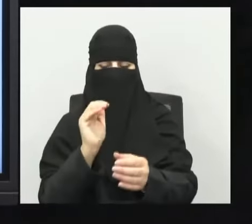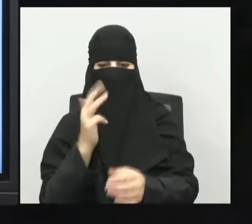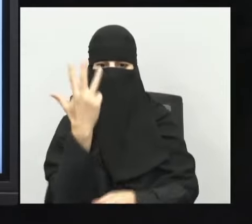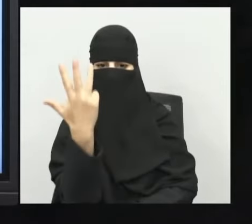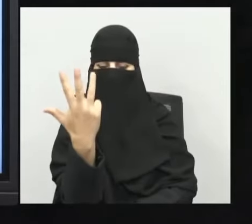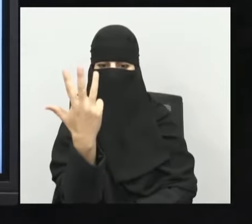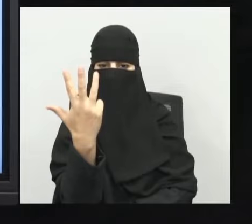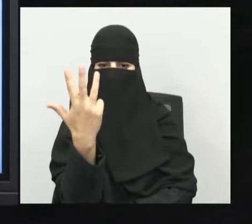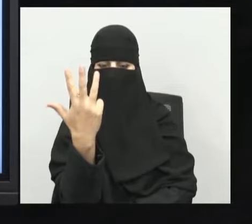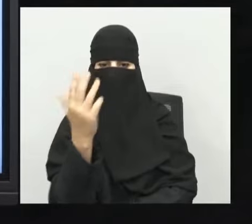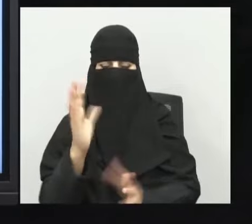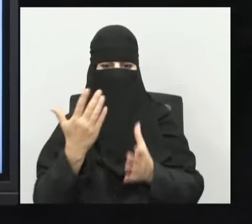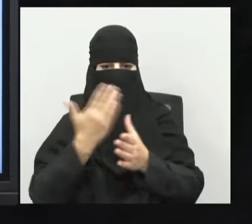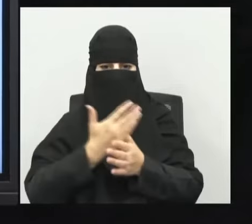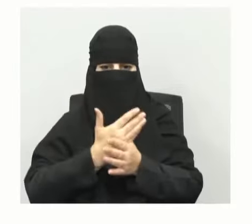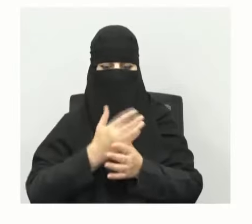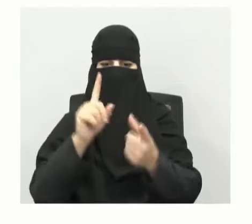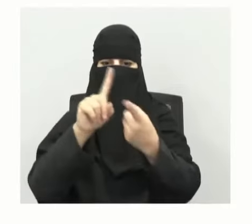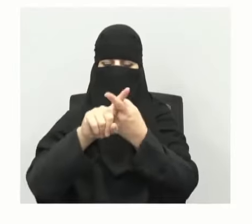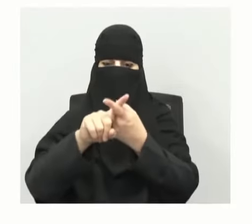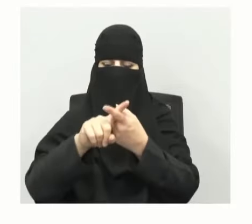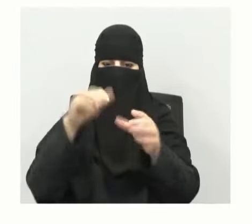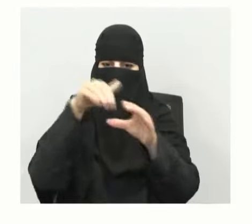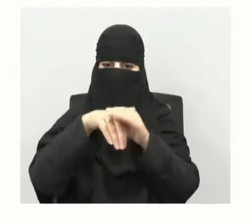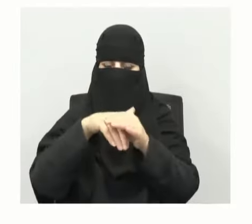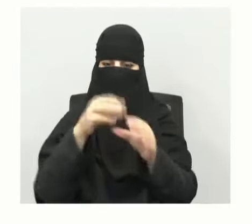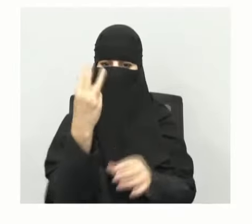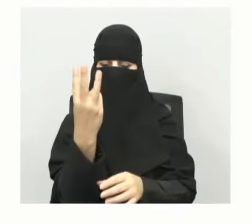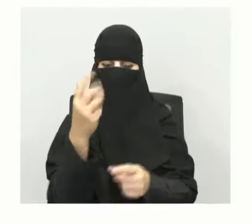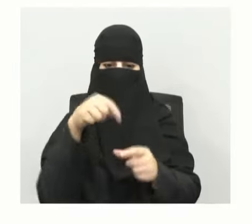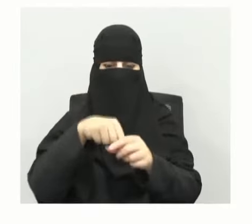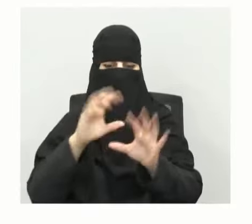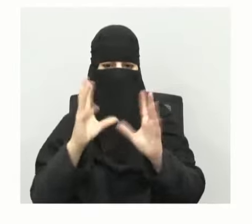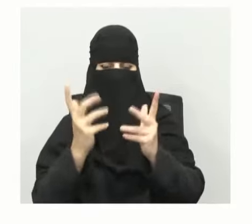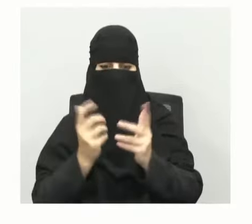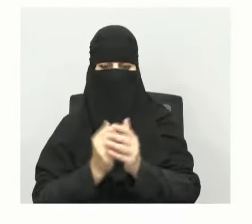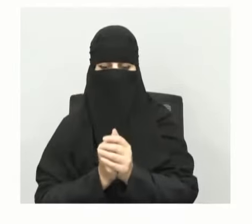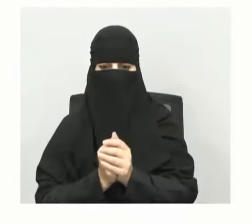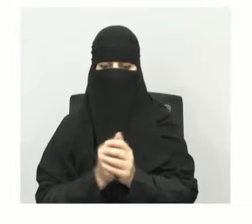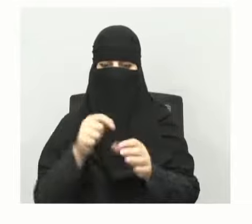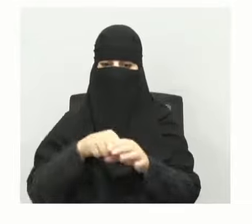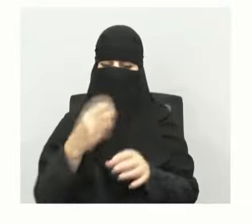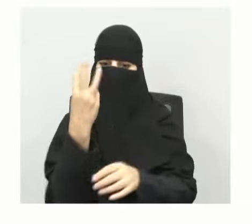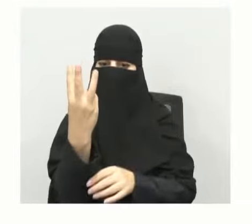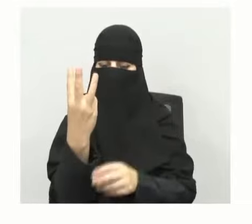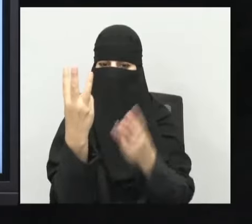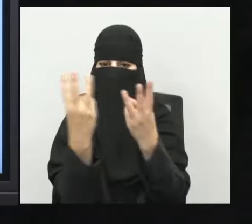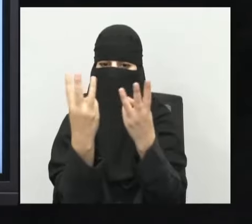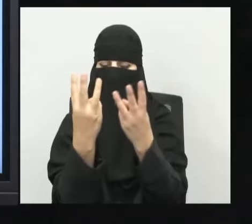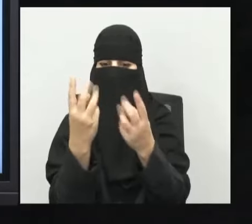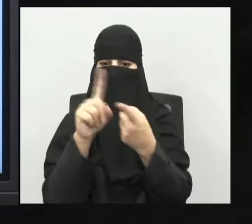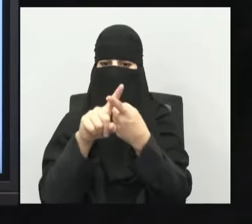تسعه لاننا ضربنا المدخله اللي هي ثلاثه في ماذا في ثلاثه طيب ثلاثه